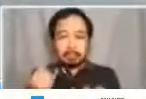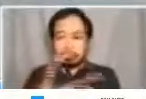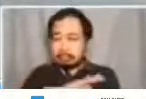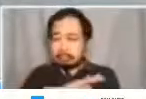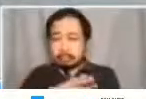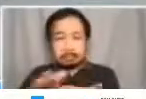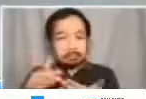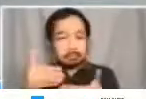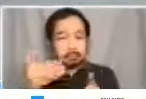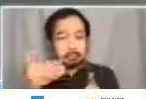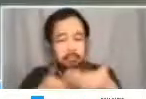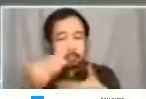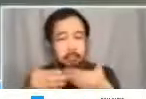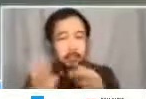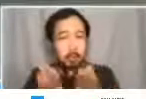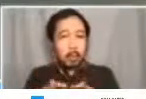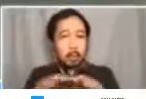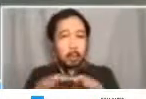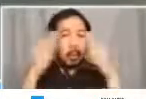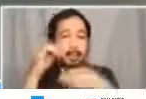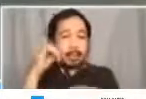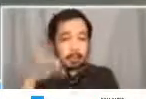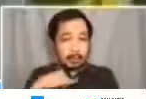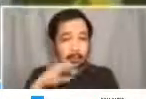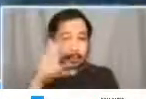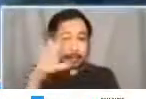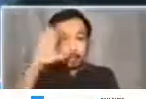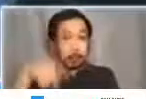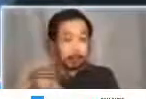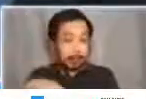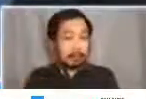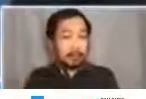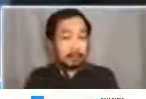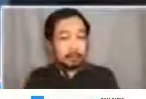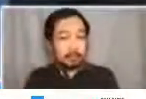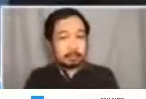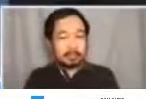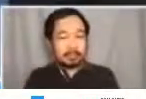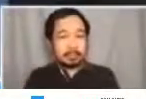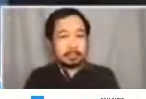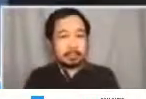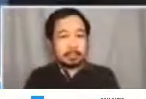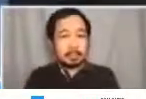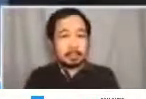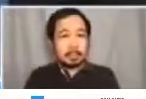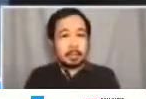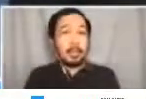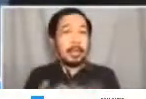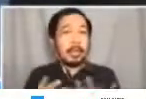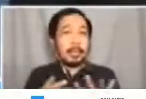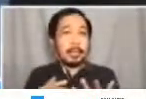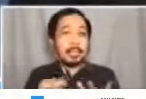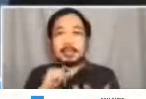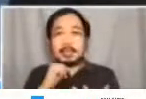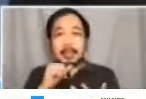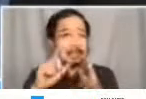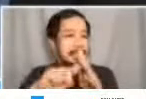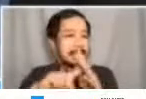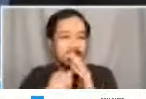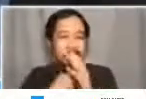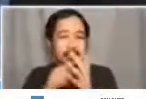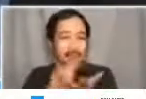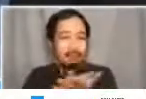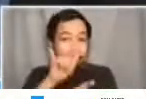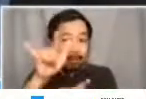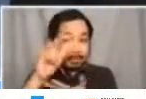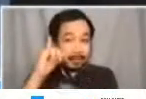therefore essential travel. Pero ano-ano yung, Ms. Charo, ano-ano yung COVID-19 preventive